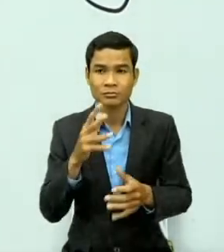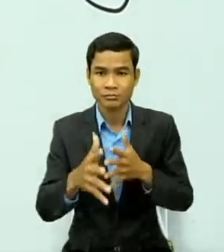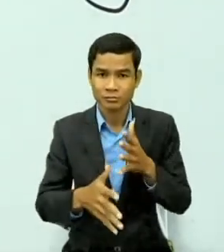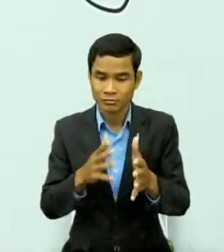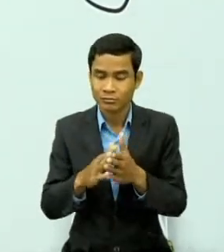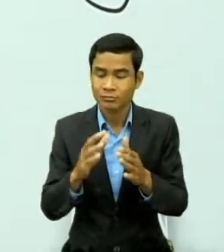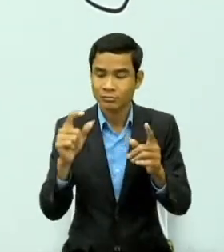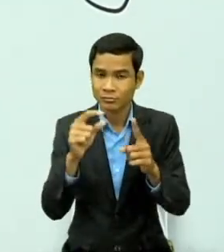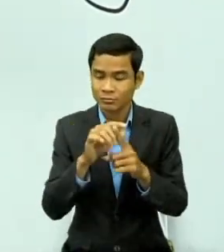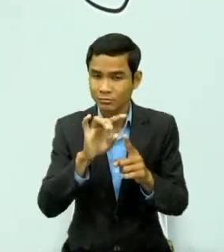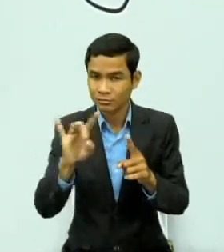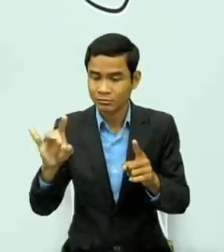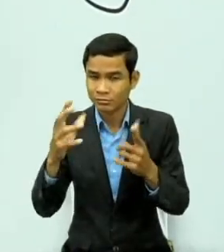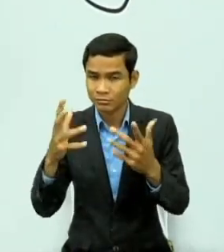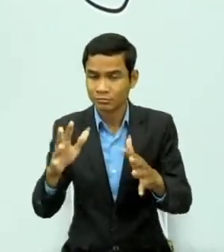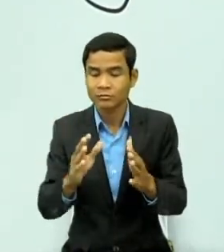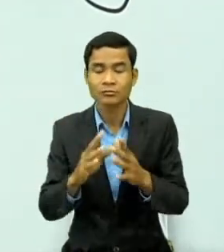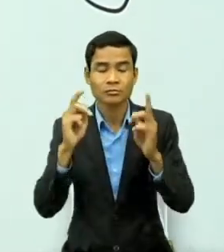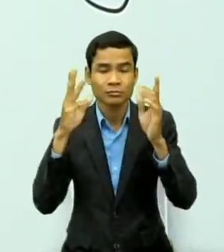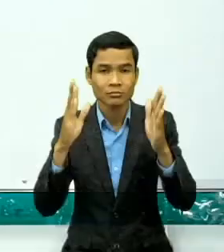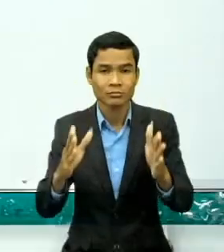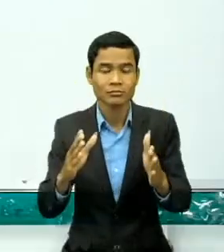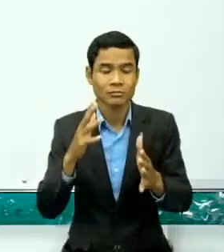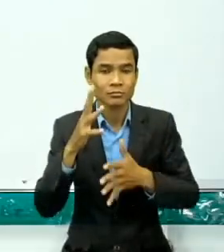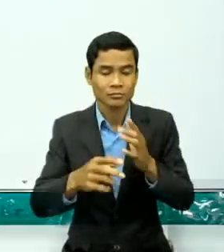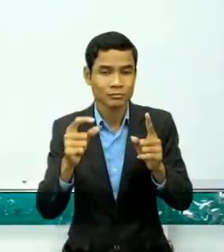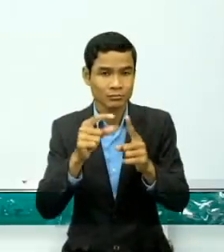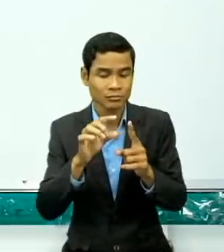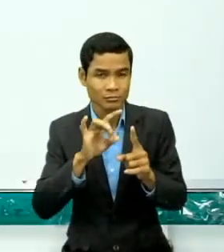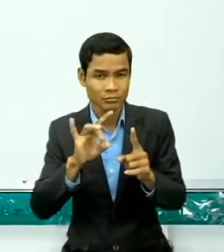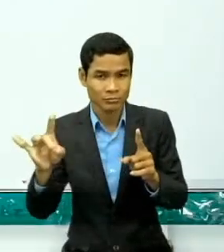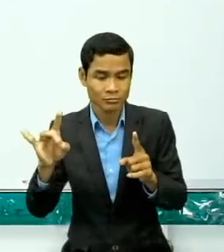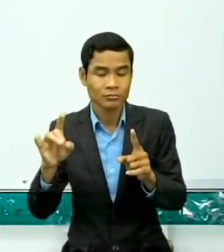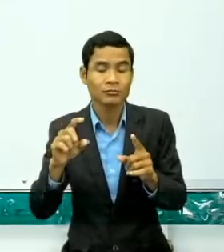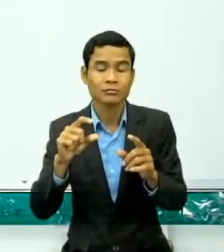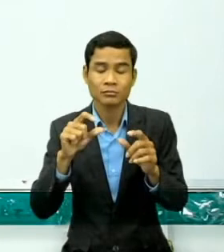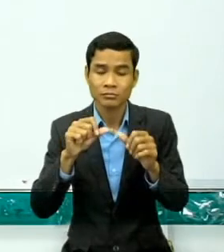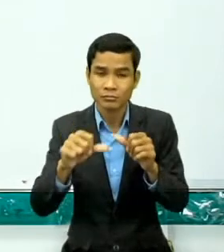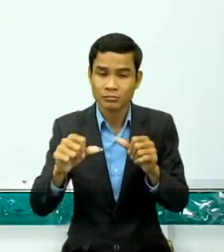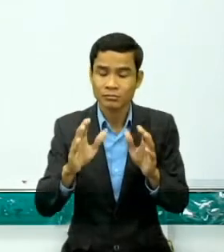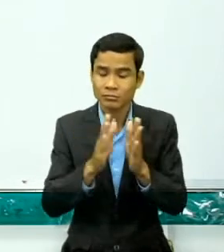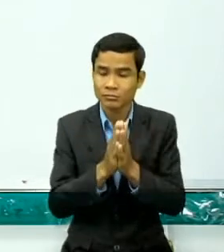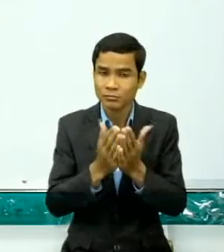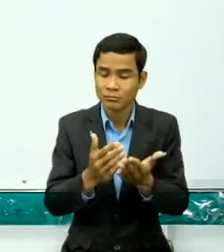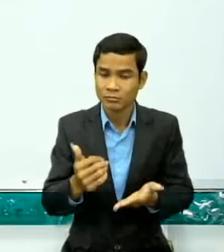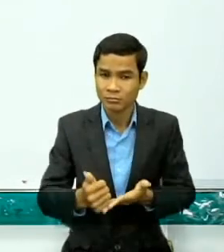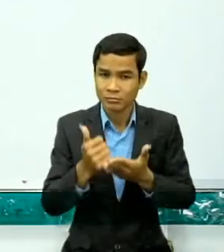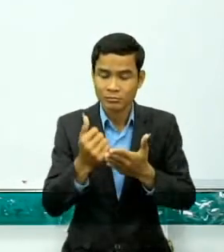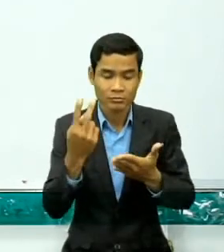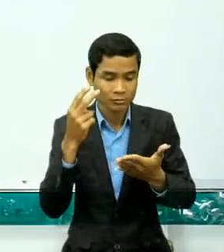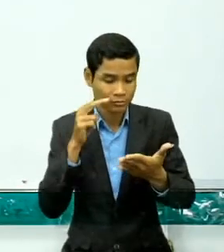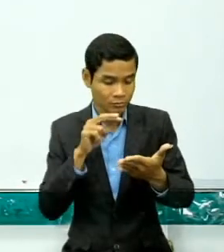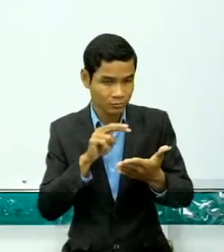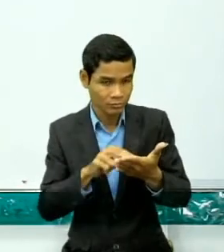យើងបានអានព្យាង្គរួចរាល់ហើយណាឥឡូវអ្នកគ្រូនឹងនាំកូនអានព្យាង្គបន្តទៀតគឺនៅក្នុងសៀវភៅជំនួយវិញម្ដង